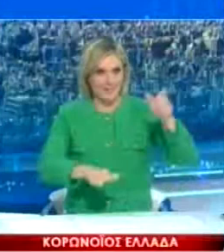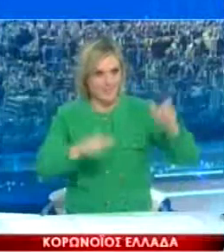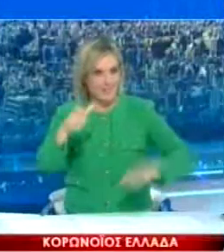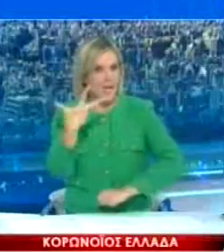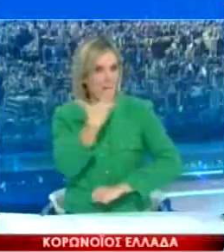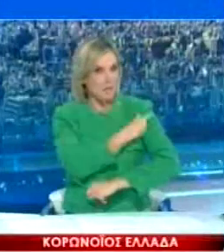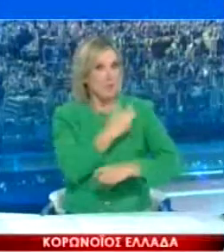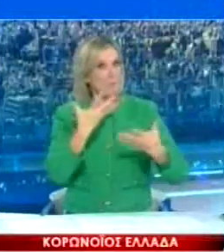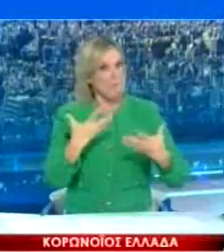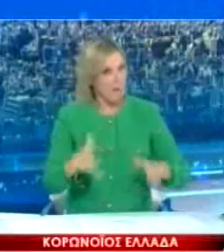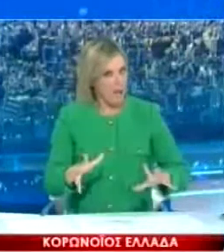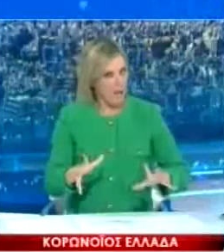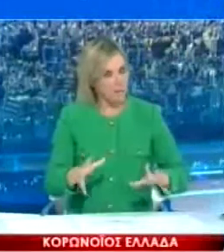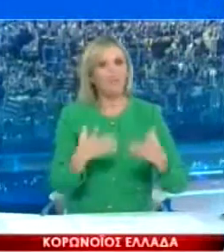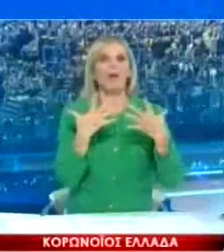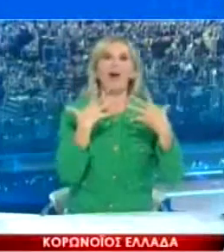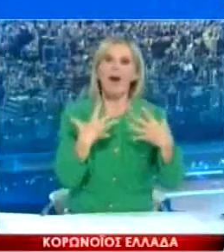κατά 65%